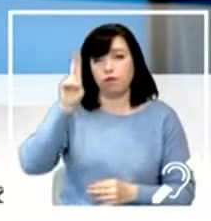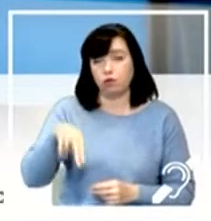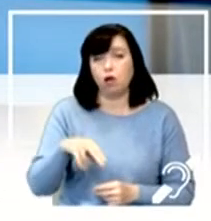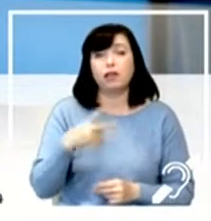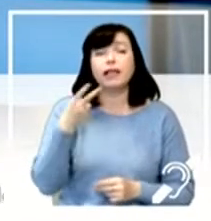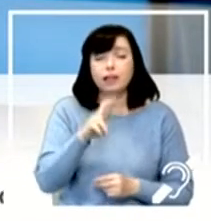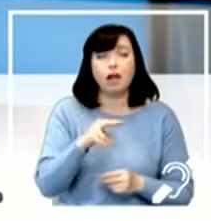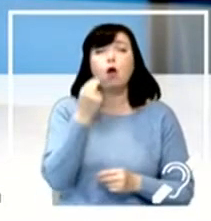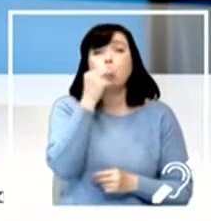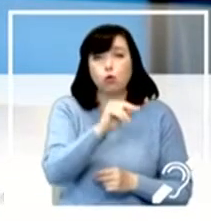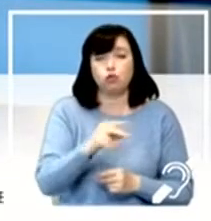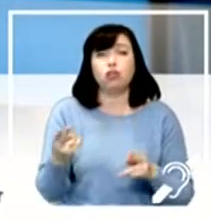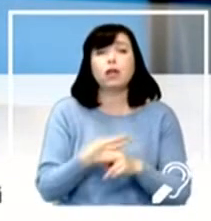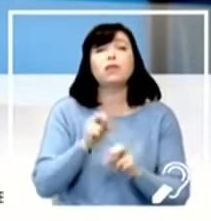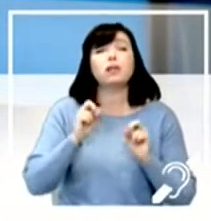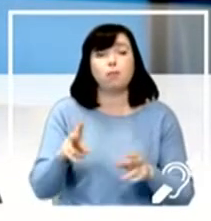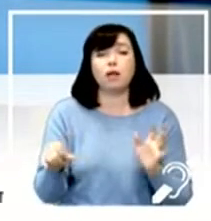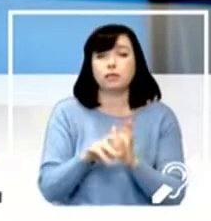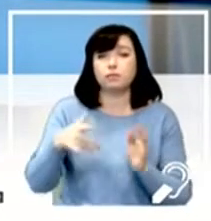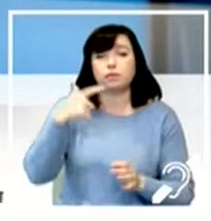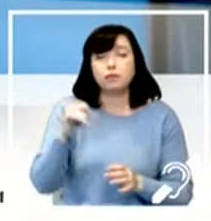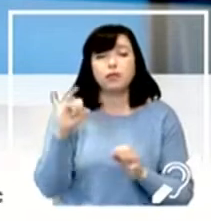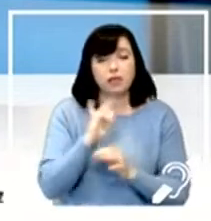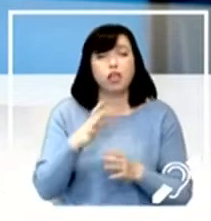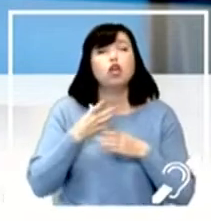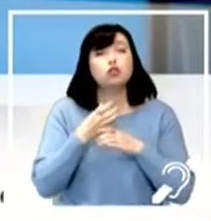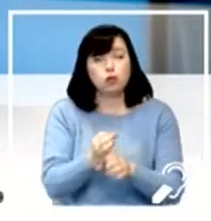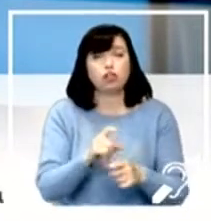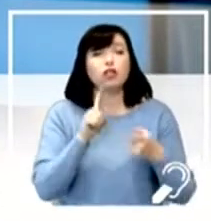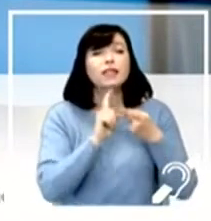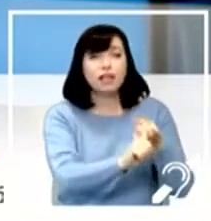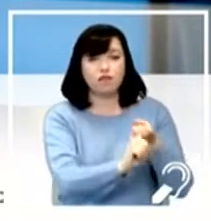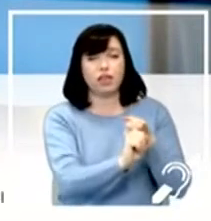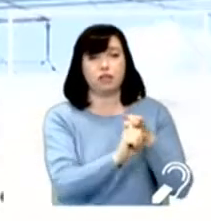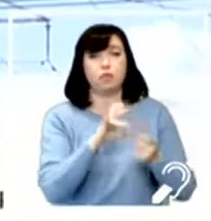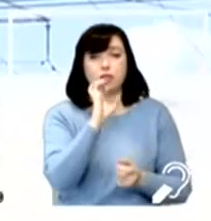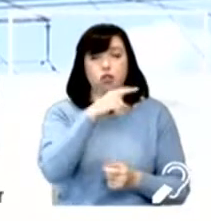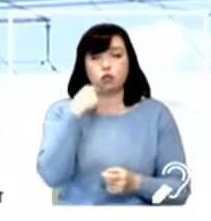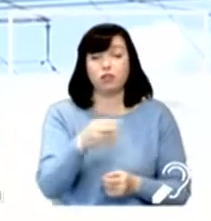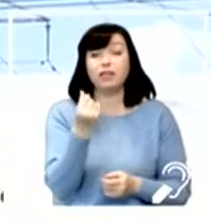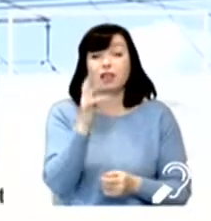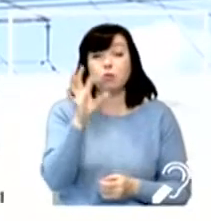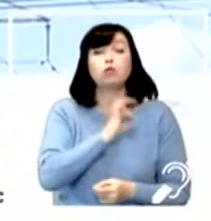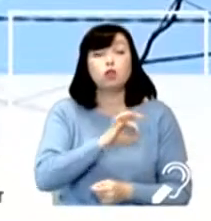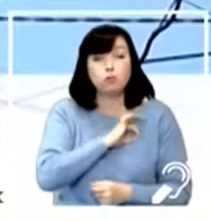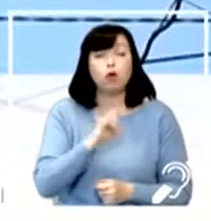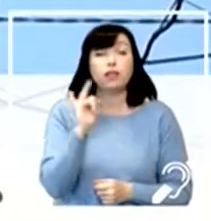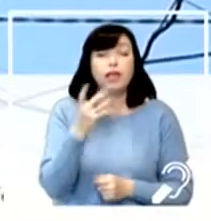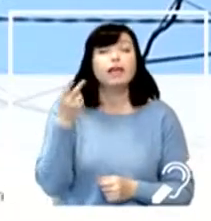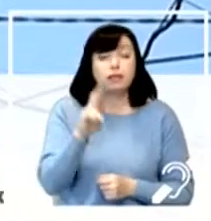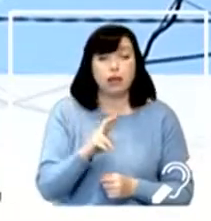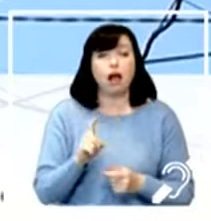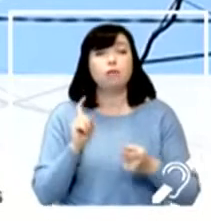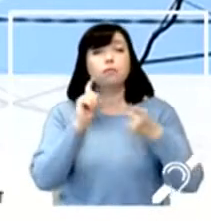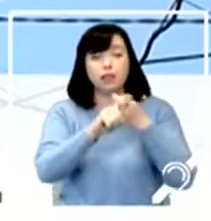pentru consolidarea securității energetice și reducerea dependenței față de Rusia. Banii vor fi utilizați inclusiv pentru